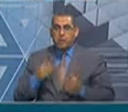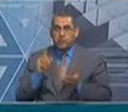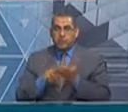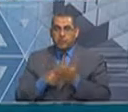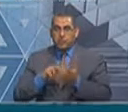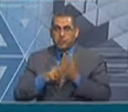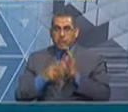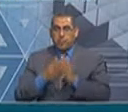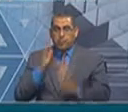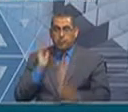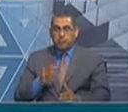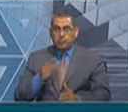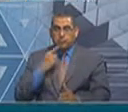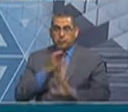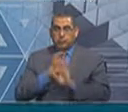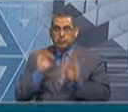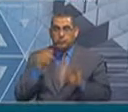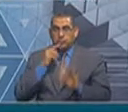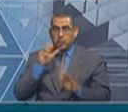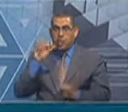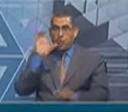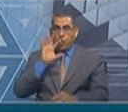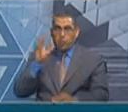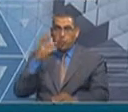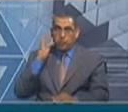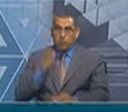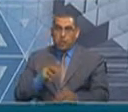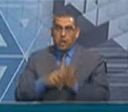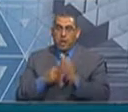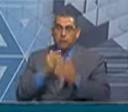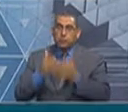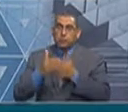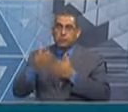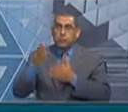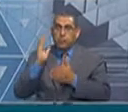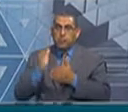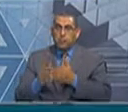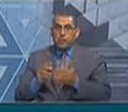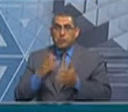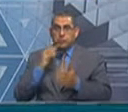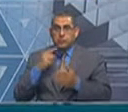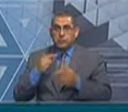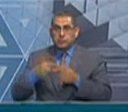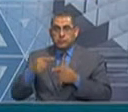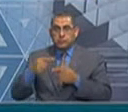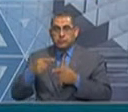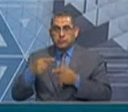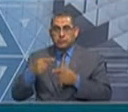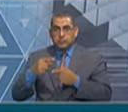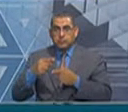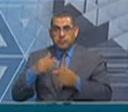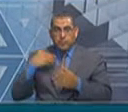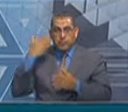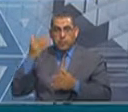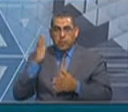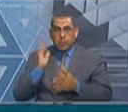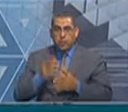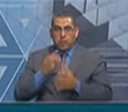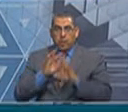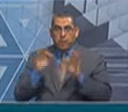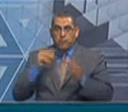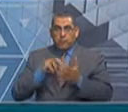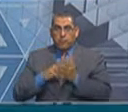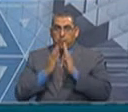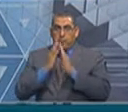الامن الحقيقه لدول الاتحاد الاوروبي تاثر بشكل كبير عبر المتوسط، وبالتالي سيكون هناك يعني في خلال هذا